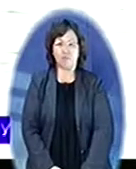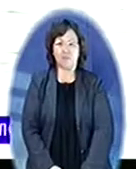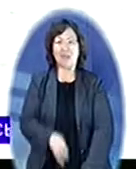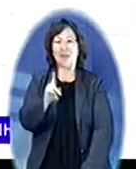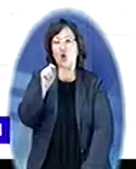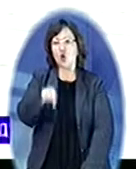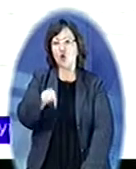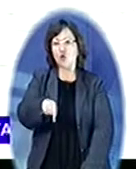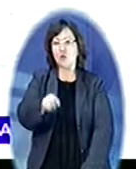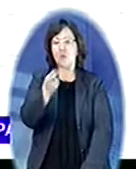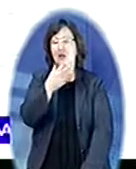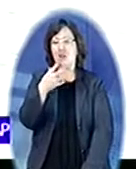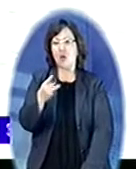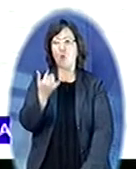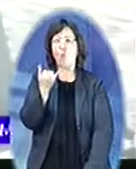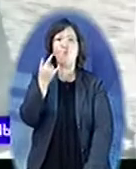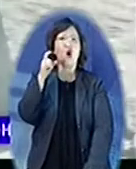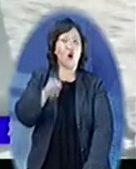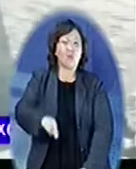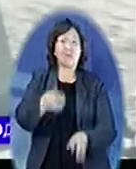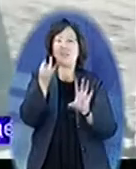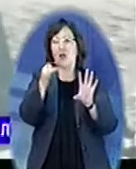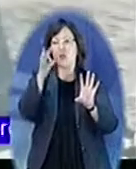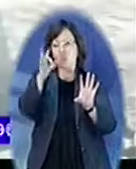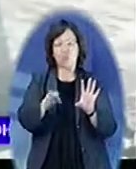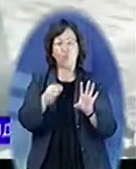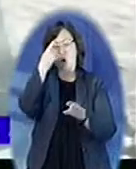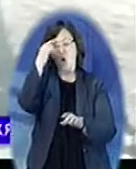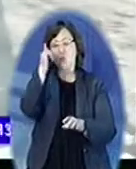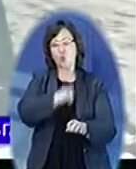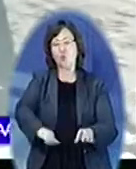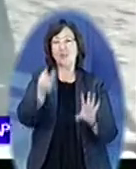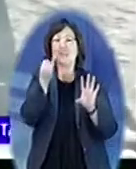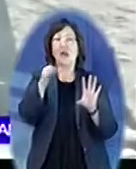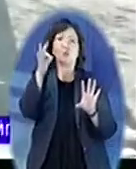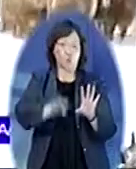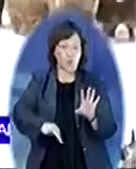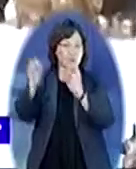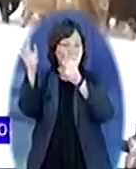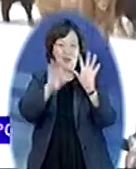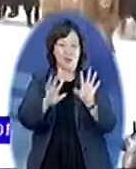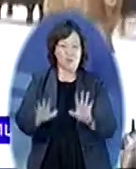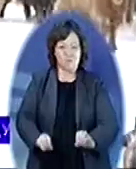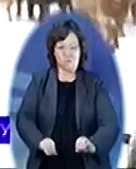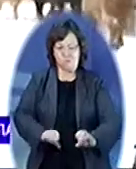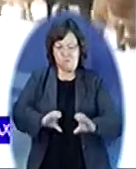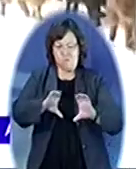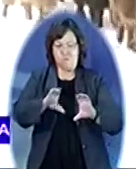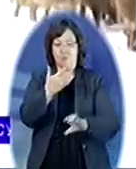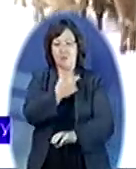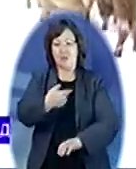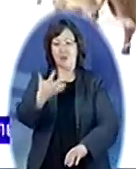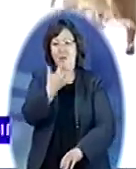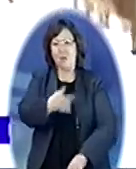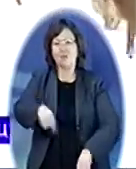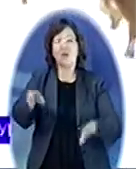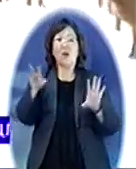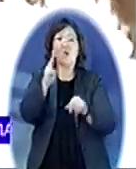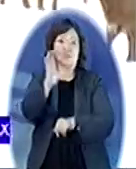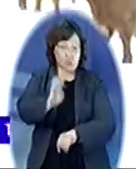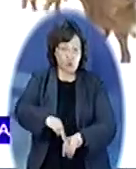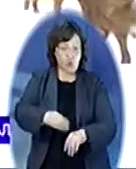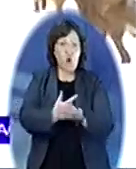Яг өнөөдрийн байдлаар нийт нутгийн дэлсгэрийн 70 орчим хувийн засан бүрхүүлтэй байгаа. Засны цусан ойролцоогоор 5-12 см. Говийн